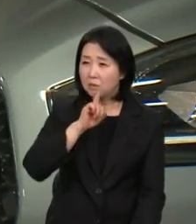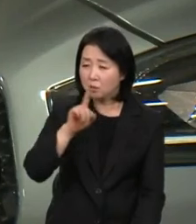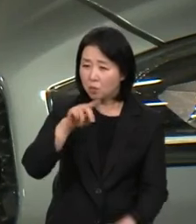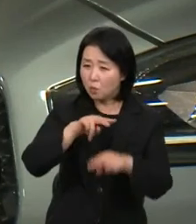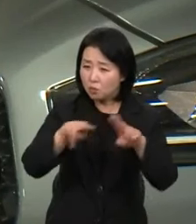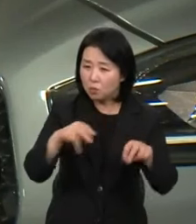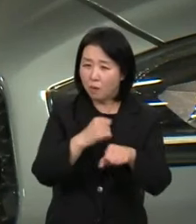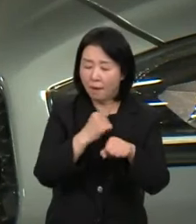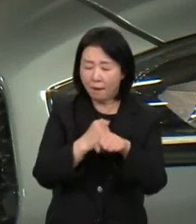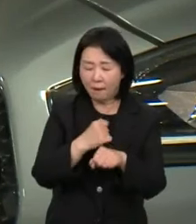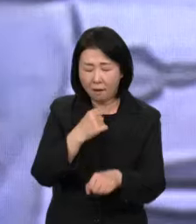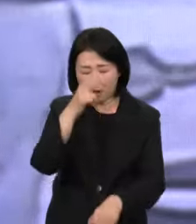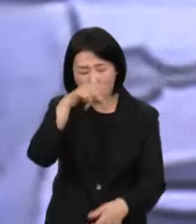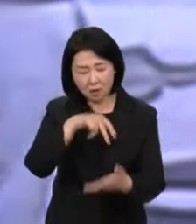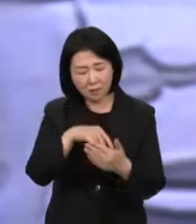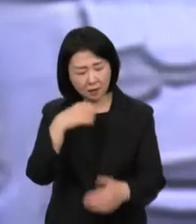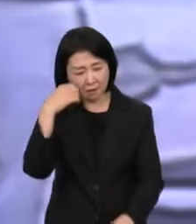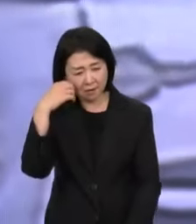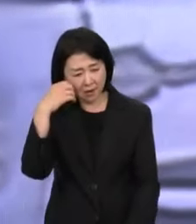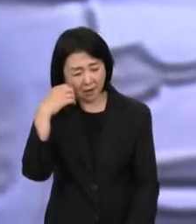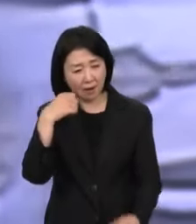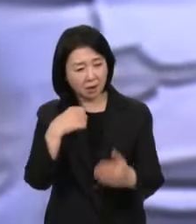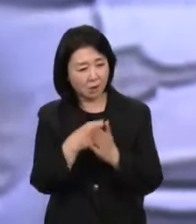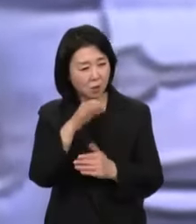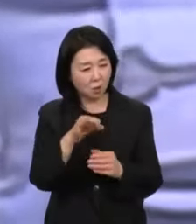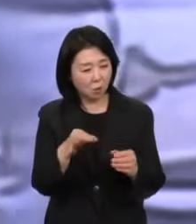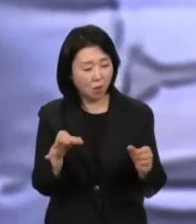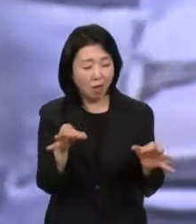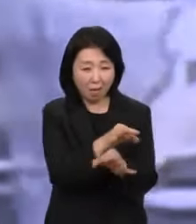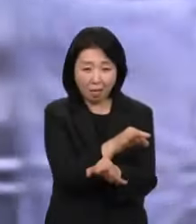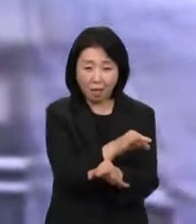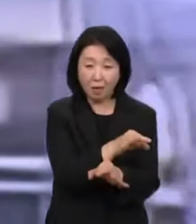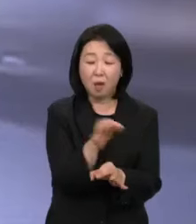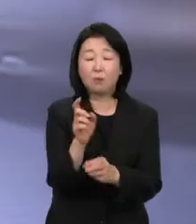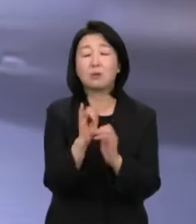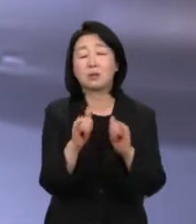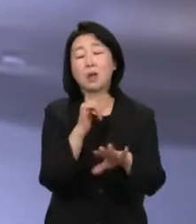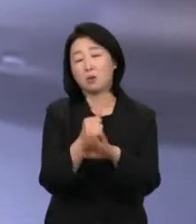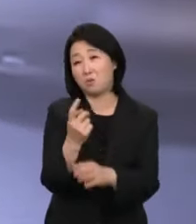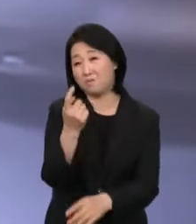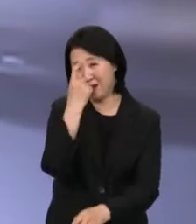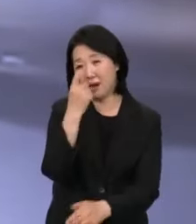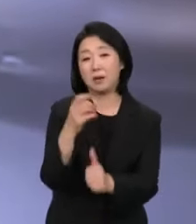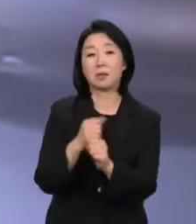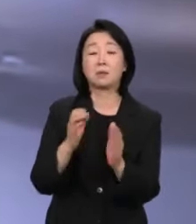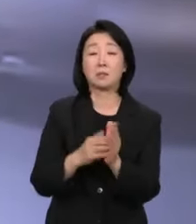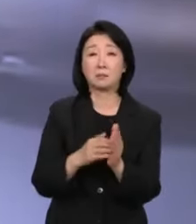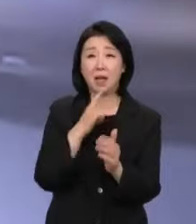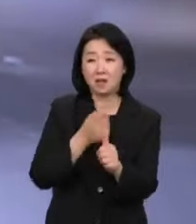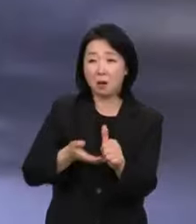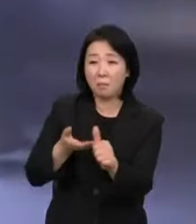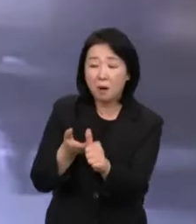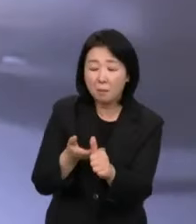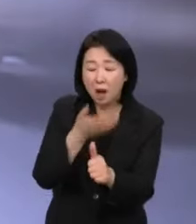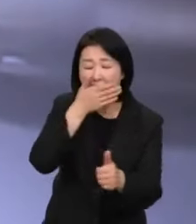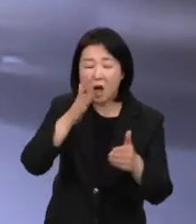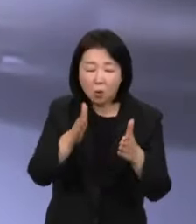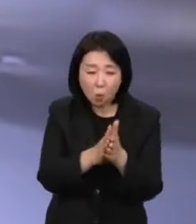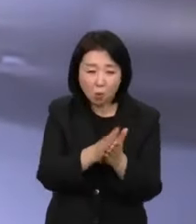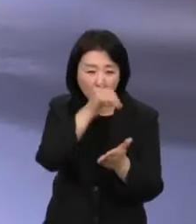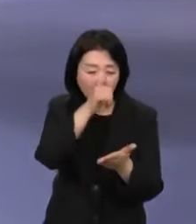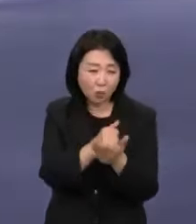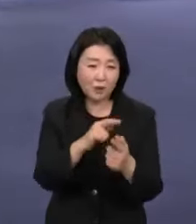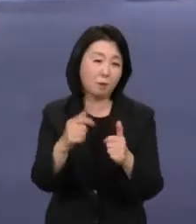경찰관 촉 때문이었습니다. 돈으로 해결해보려던 운전자는 결국 단속됐고 협박범들은 공동공갈 혐의로